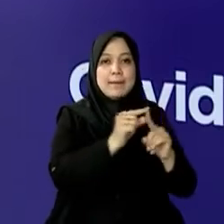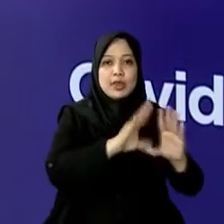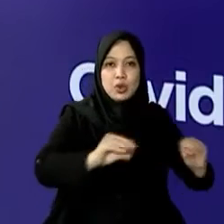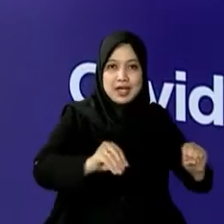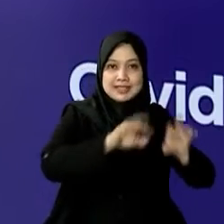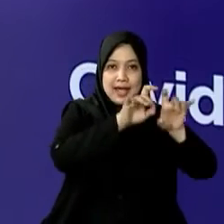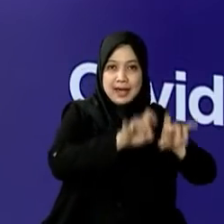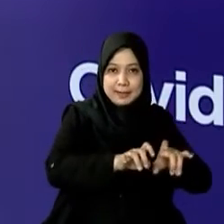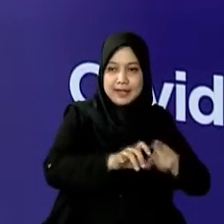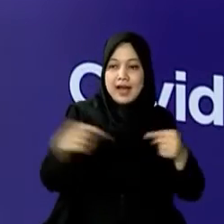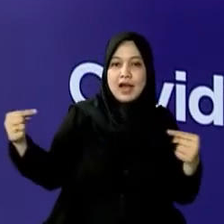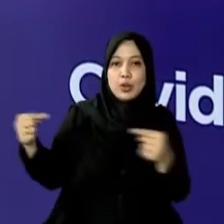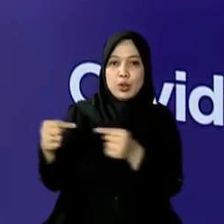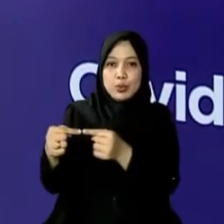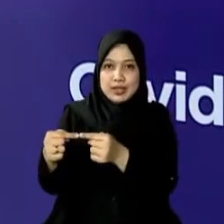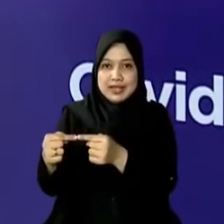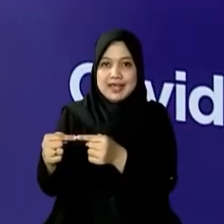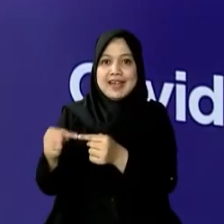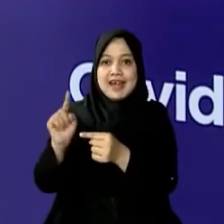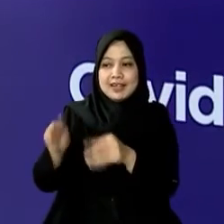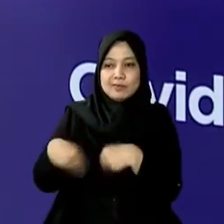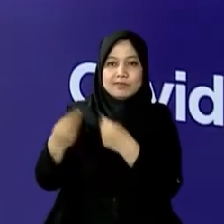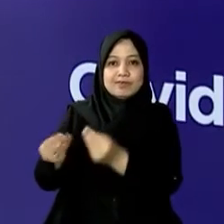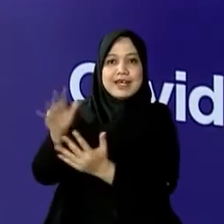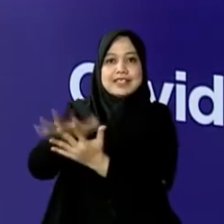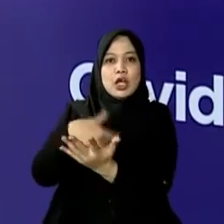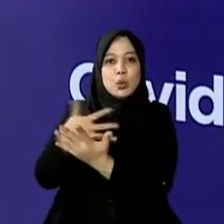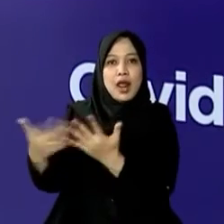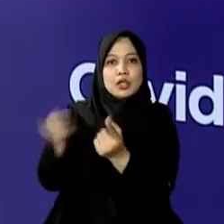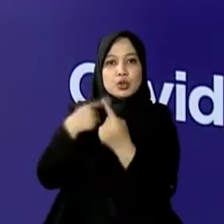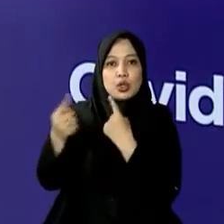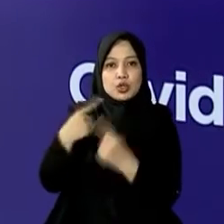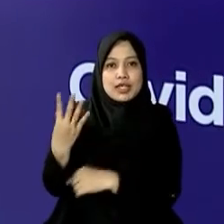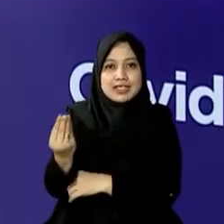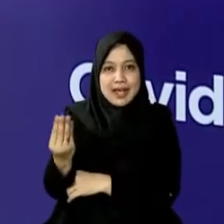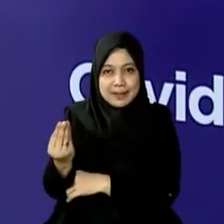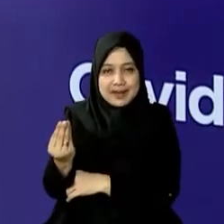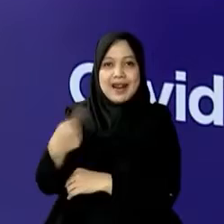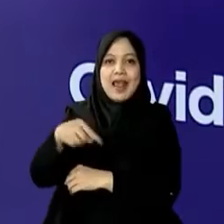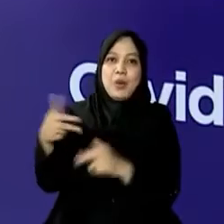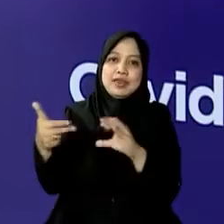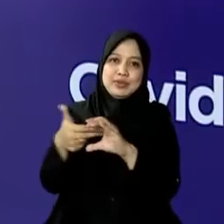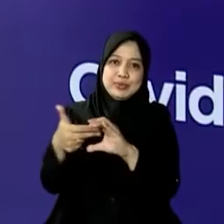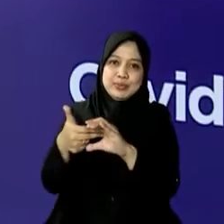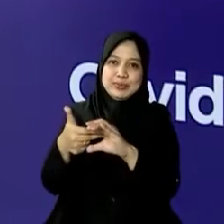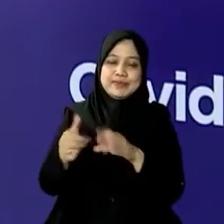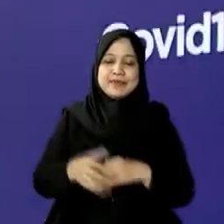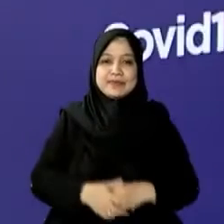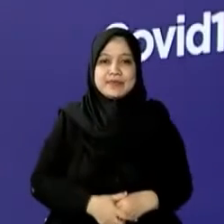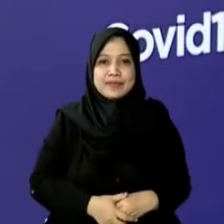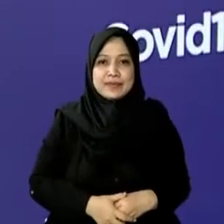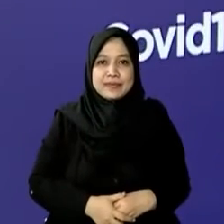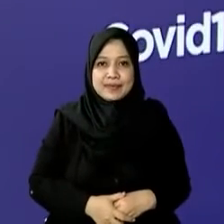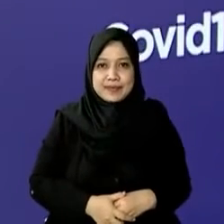admin kami dan nanti akan keluar jadwal untuk melakukan sesi konseling langsung via Zoom oke